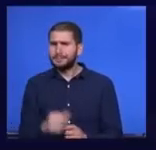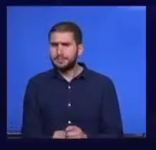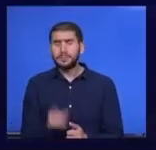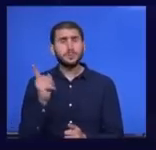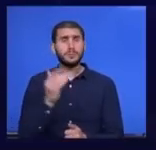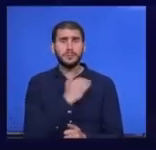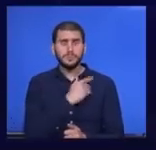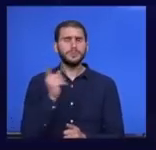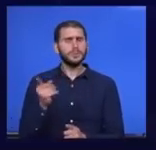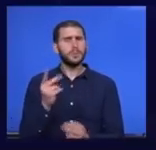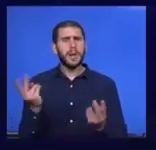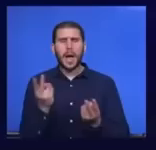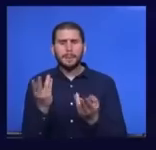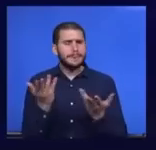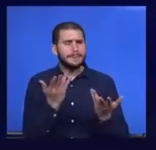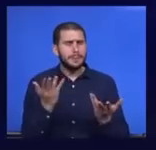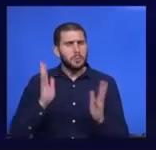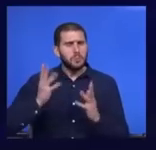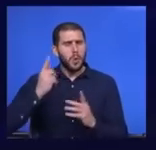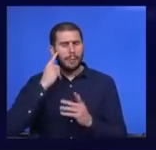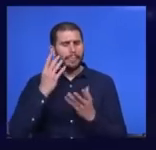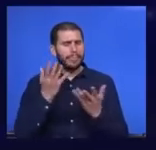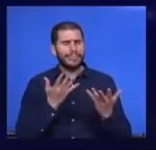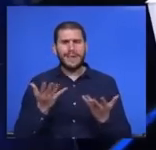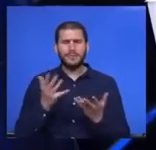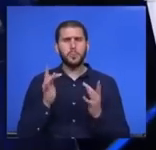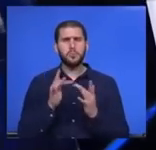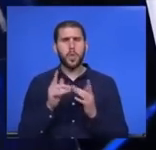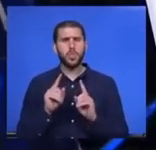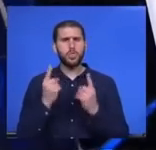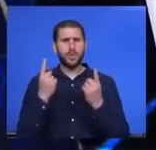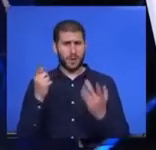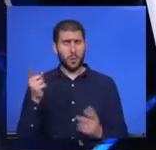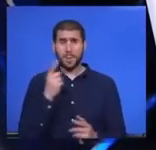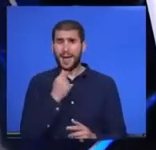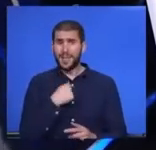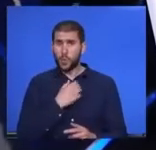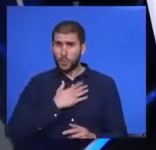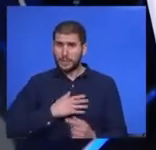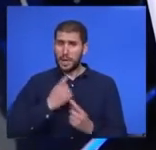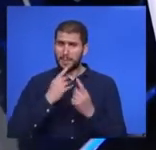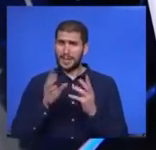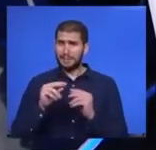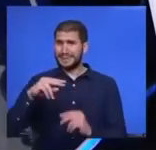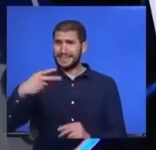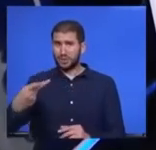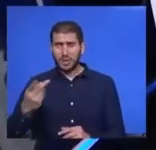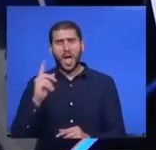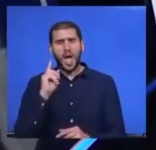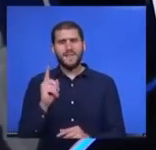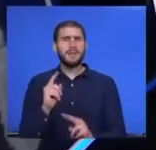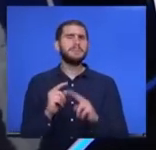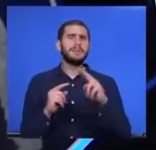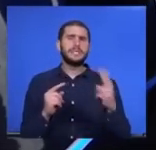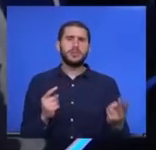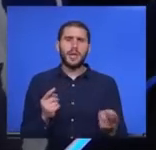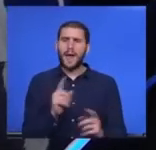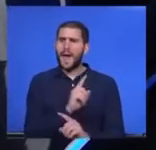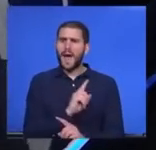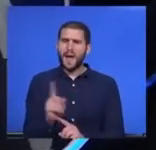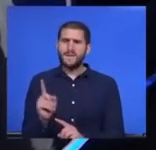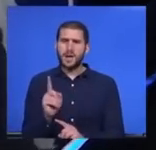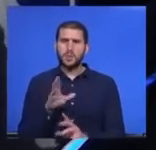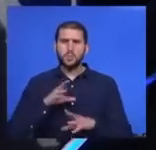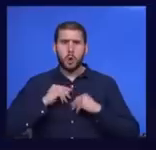שהוא מחפש קצה חוט. הוא היה נשמע מאוד אבוד מול התופעה הזאת. כלומר, הוא אומר, אני רוצה לדבר עם הצד השני, אבל בצד השני אין אף אחד שמגיע.